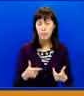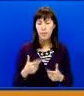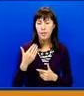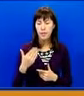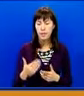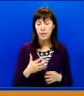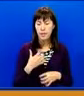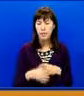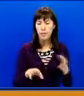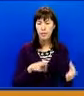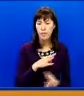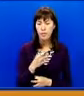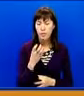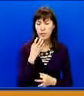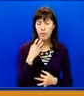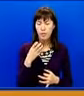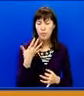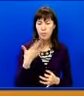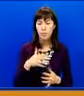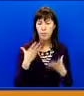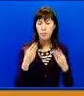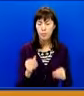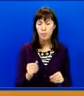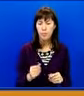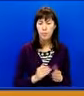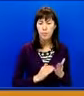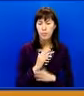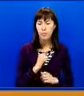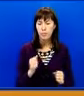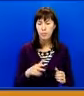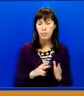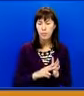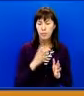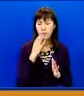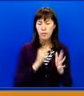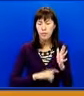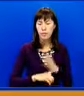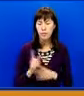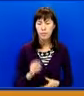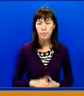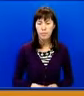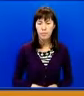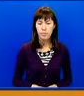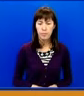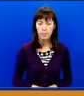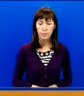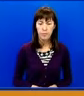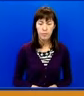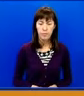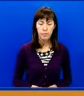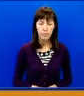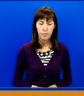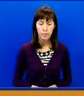СНИПам, среднесуточная температура в течение 5 дней не превышает 8 градусов тепла. В